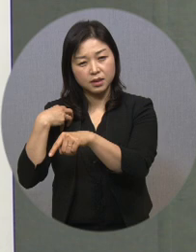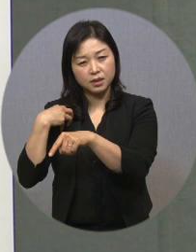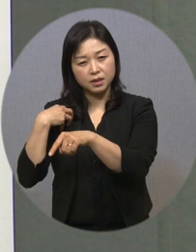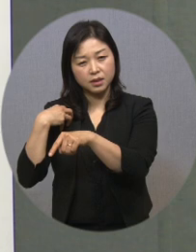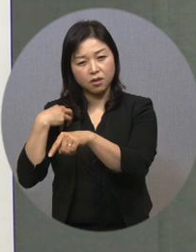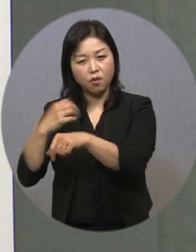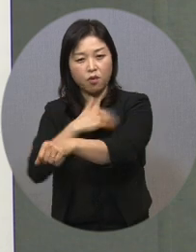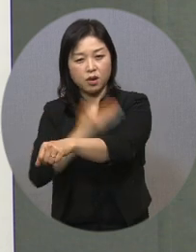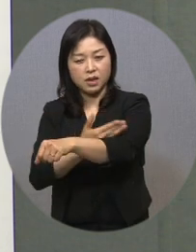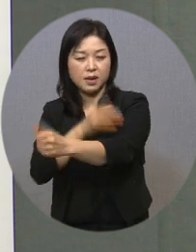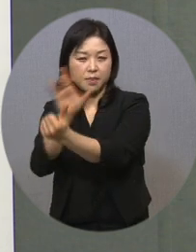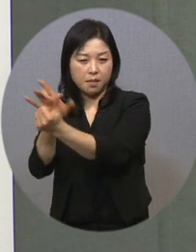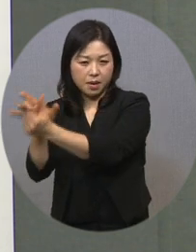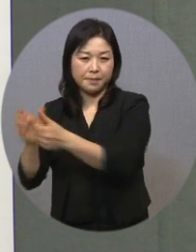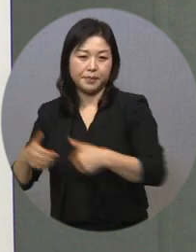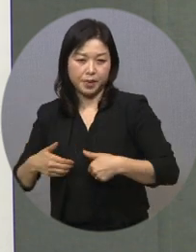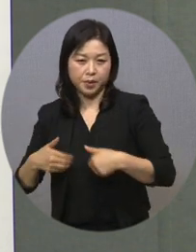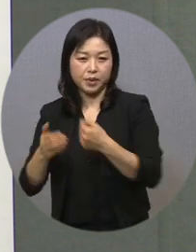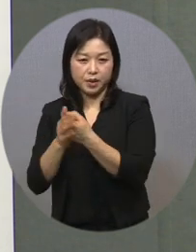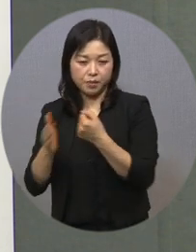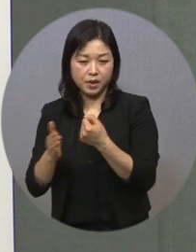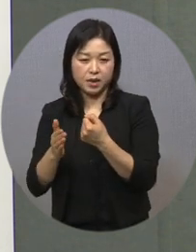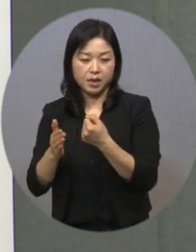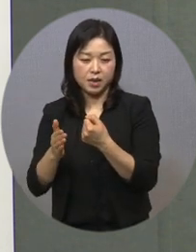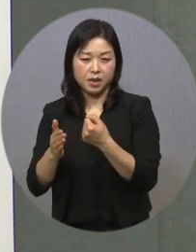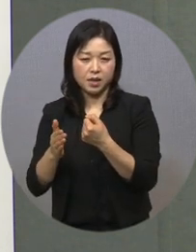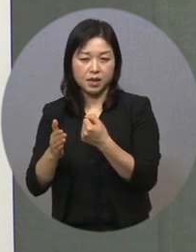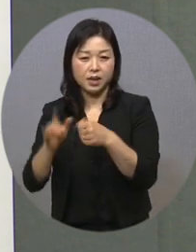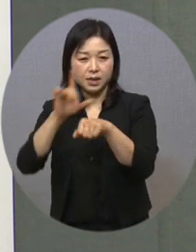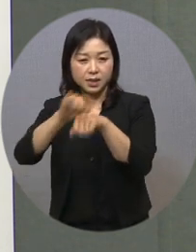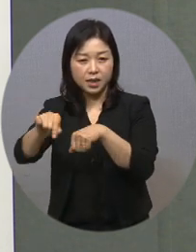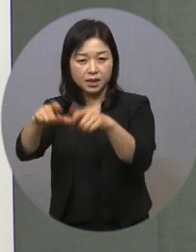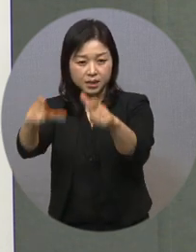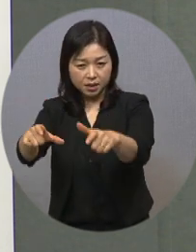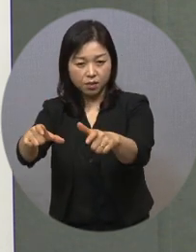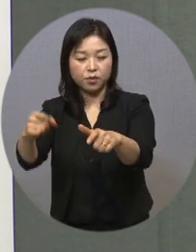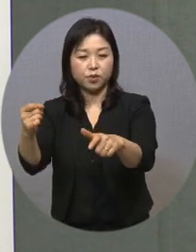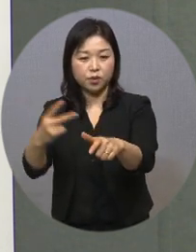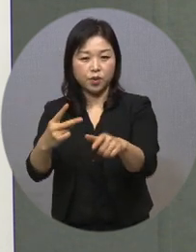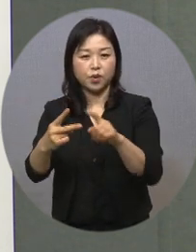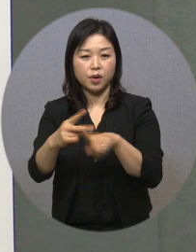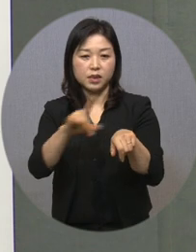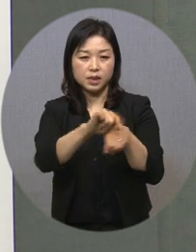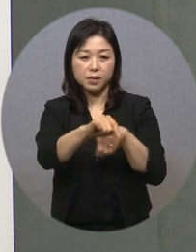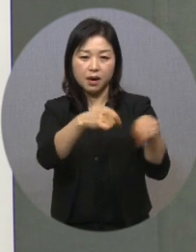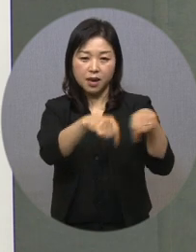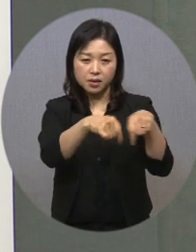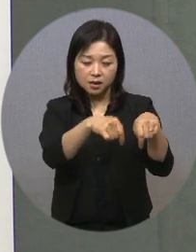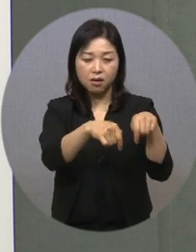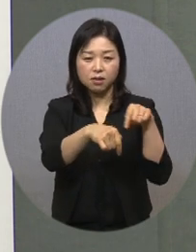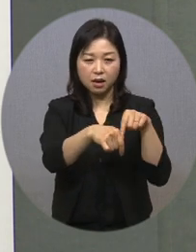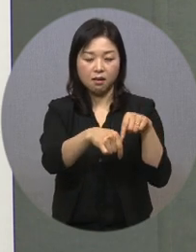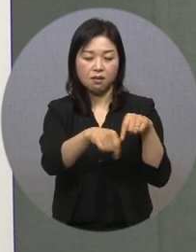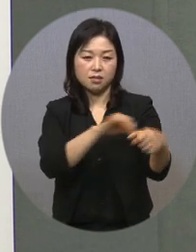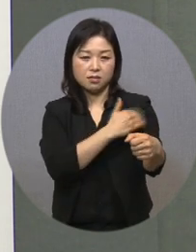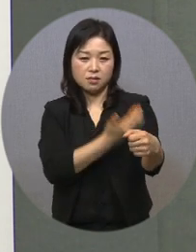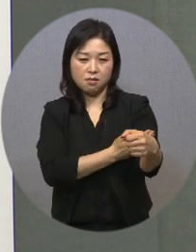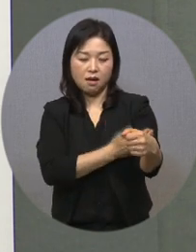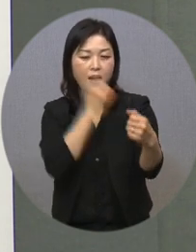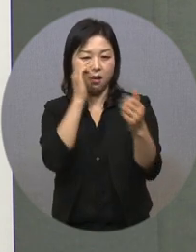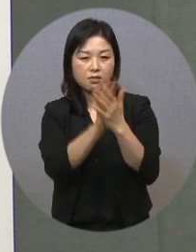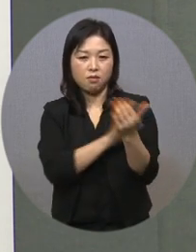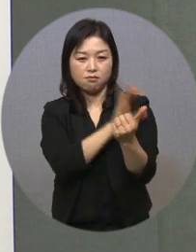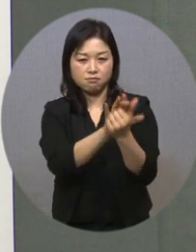때문에 지방 주민들의 또는 지방 행정의 그 능력에 맡긴다.